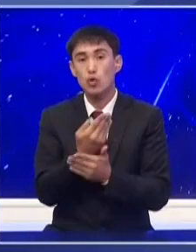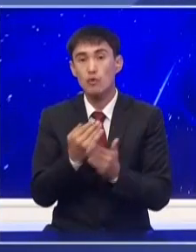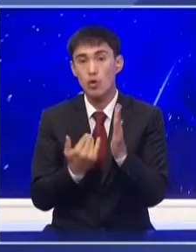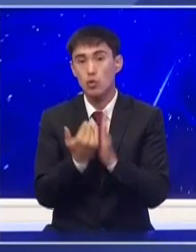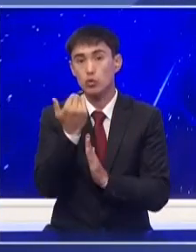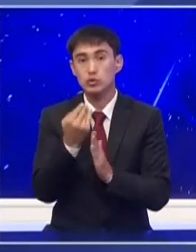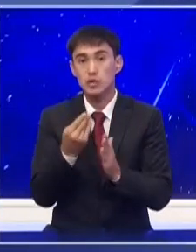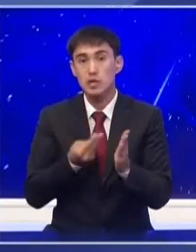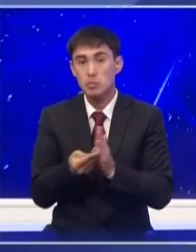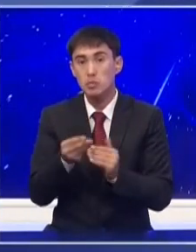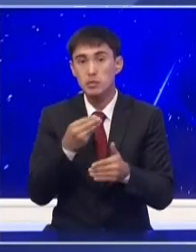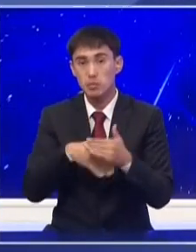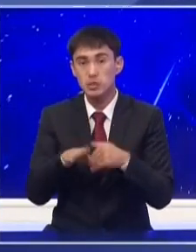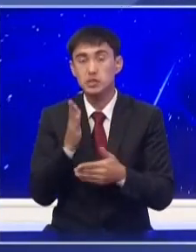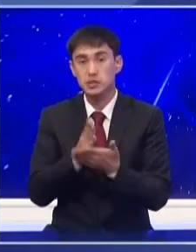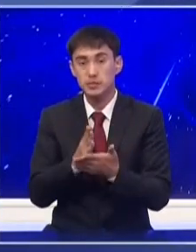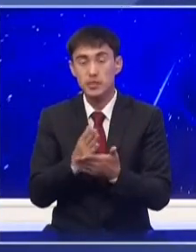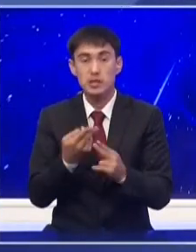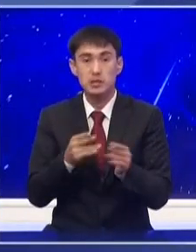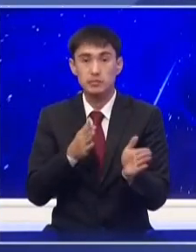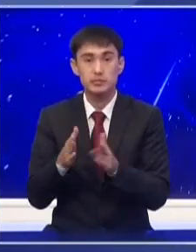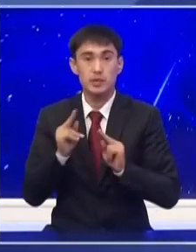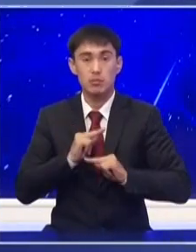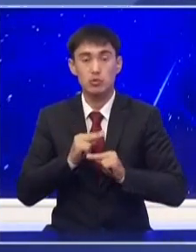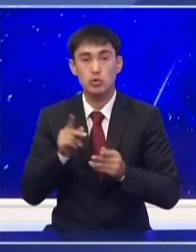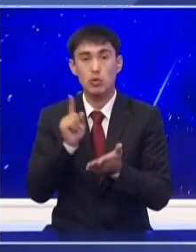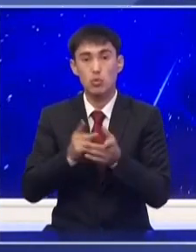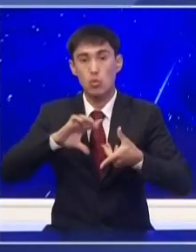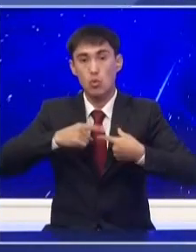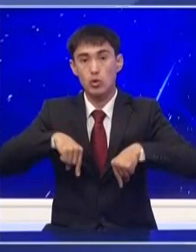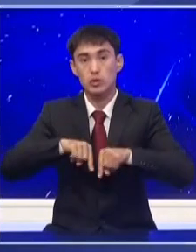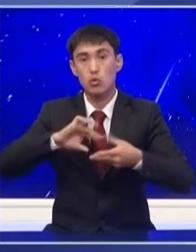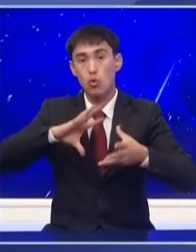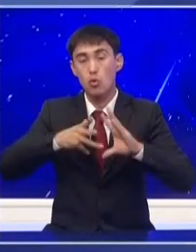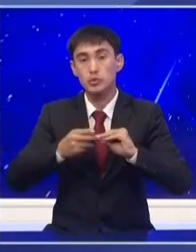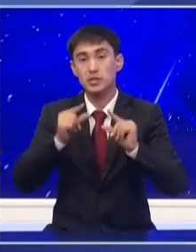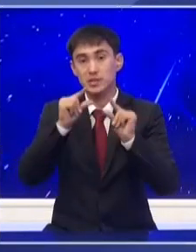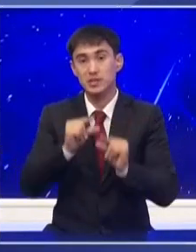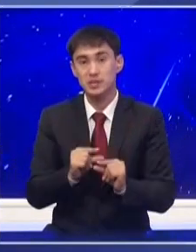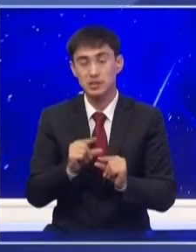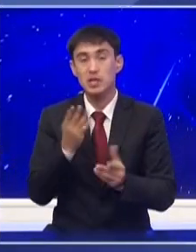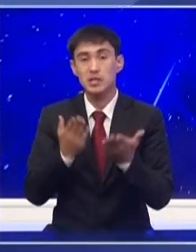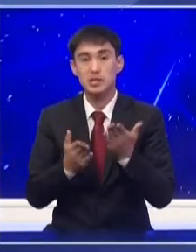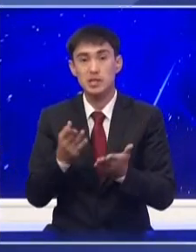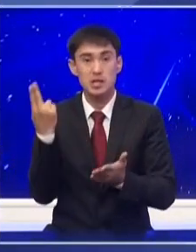рост неплательщиков. В результате системной работы налоговых органов общая сумма недоимки снизилась. Однако